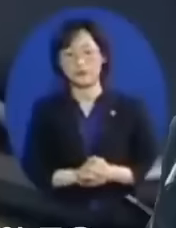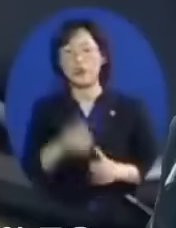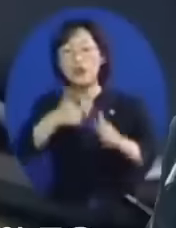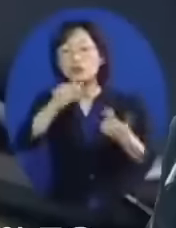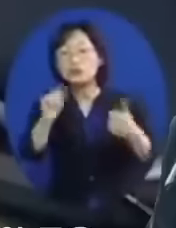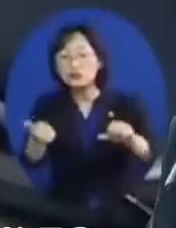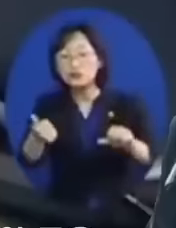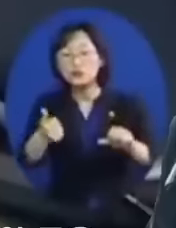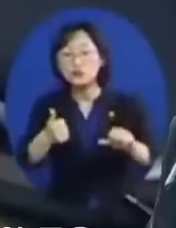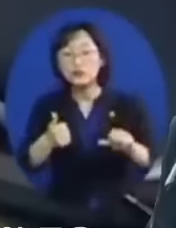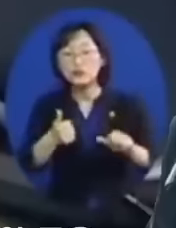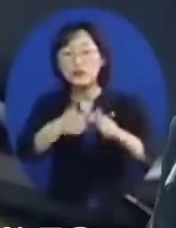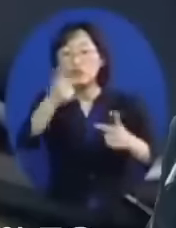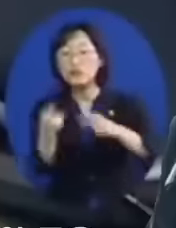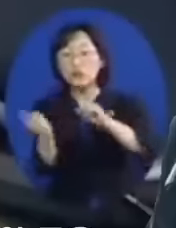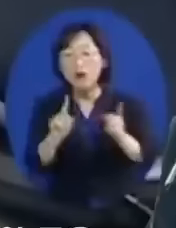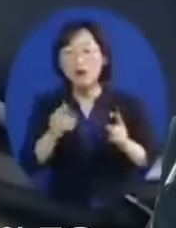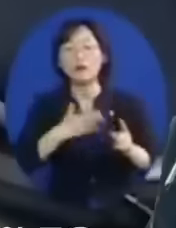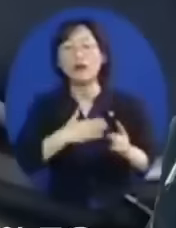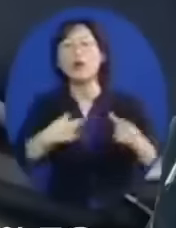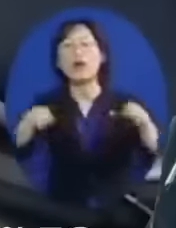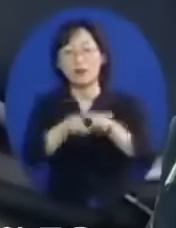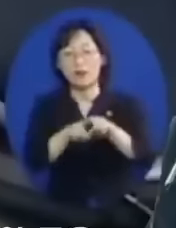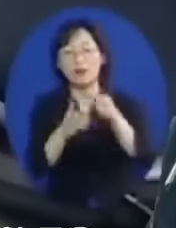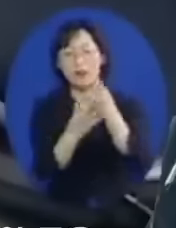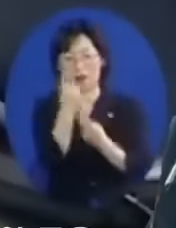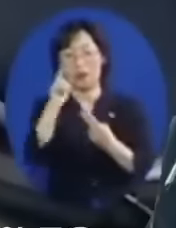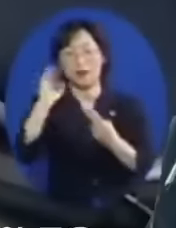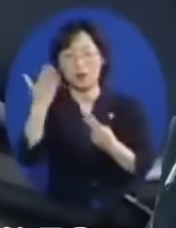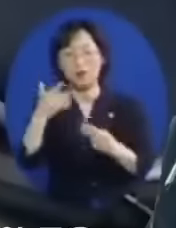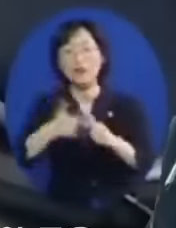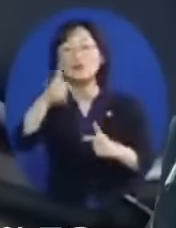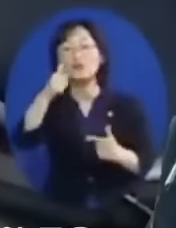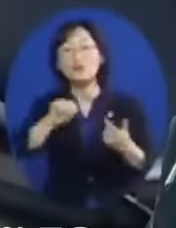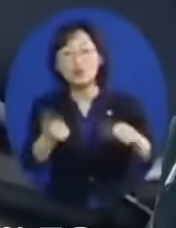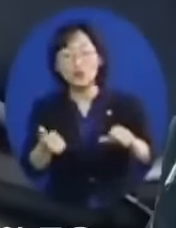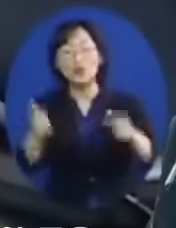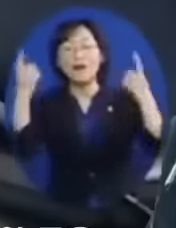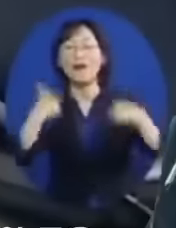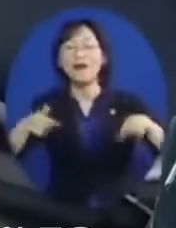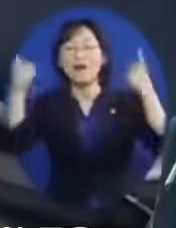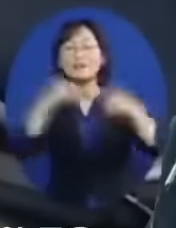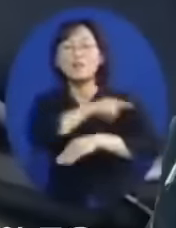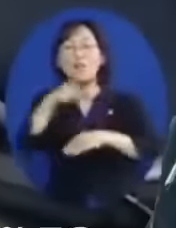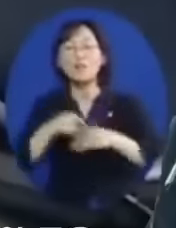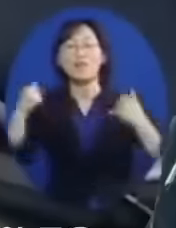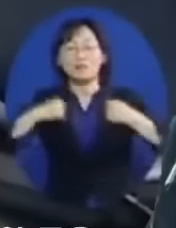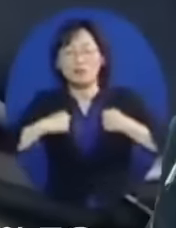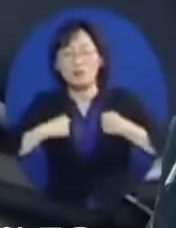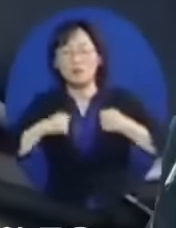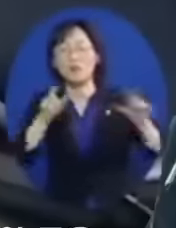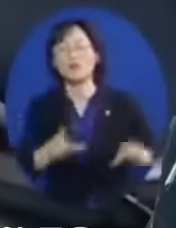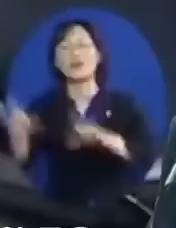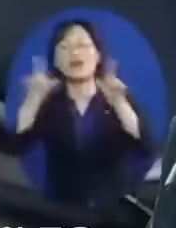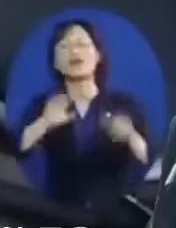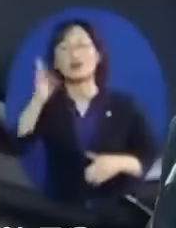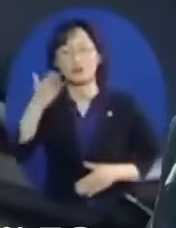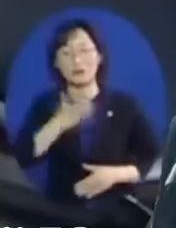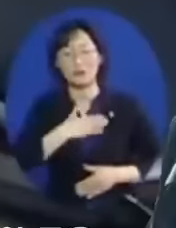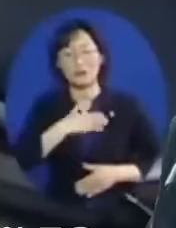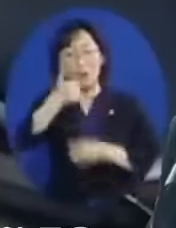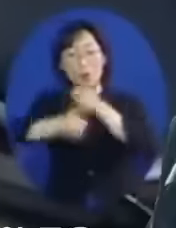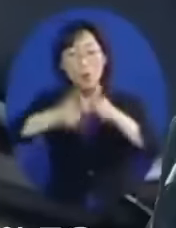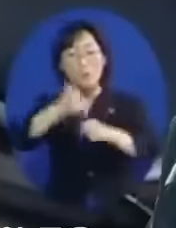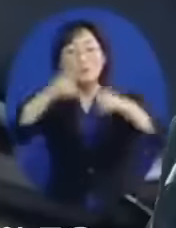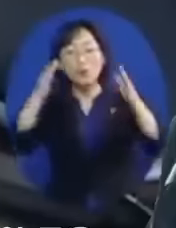예수의 죽음, 예수의 부활이 나와 하나가 되어서 예수의 죽음을 항상 몸에 짊어지고 살아야 되는 것입니다. 제가 50년